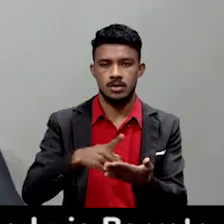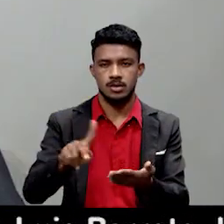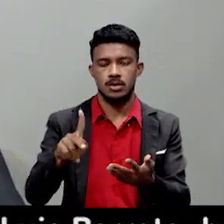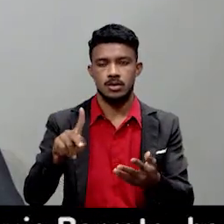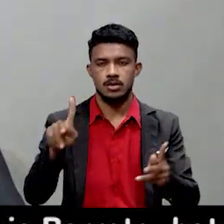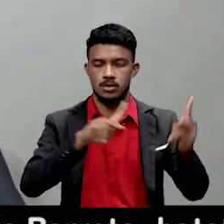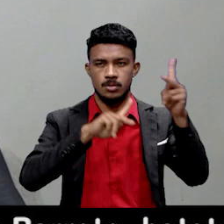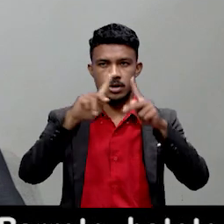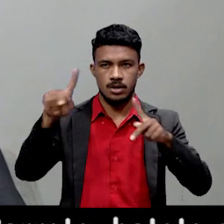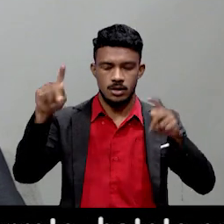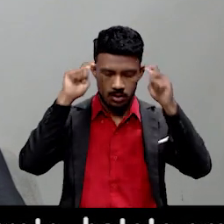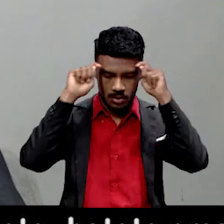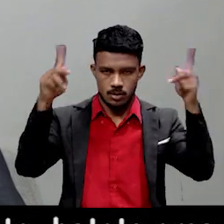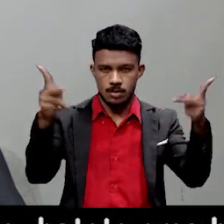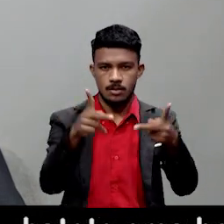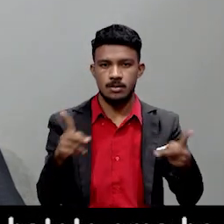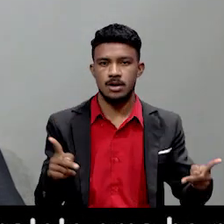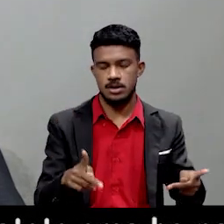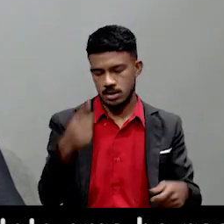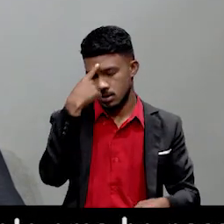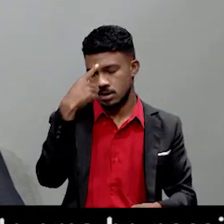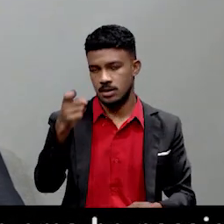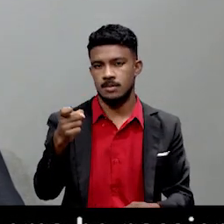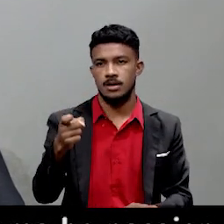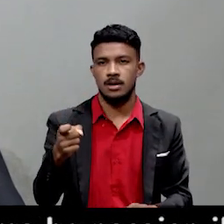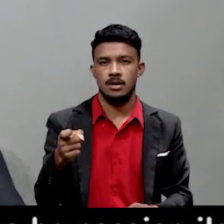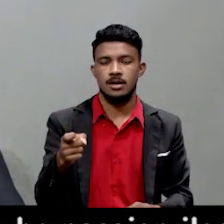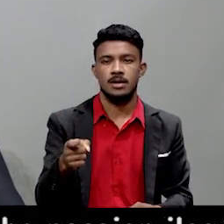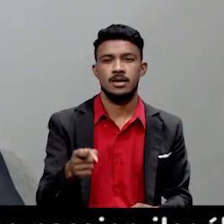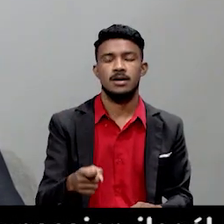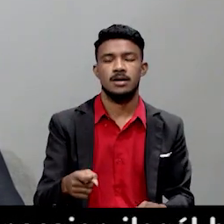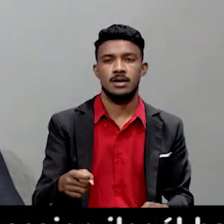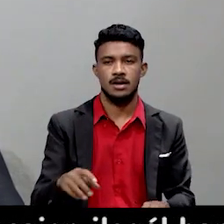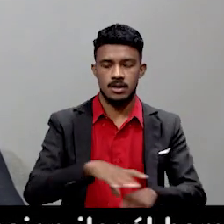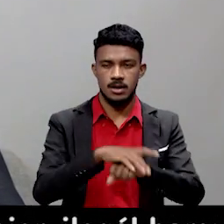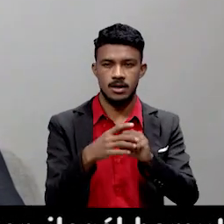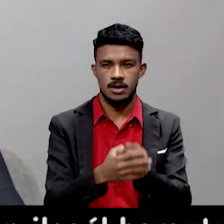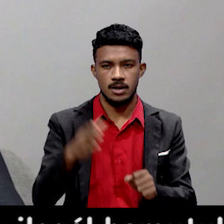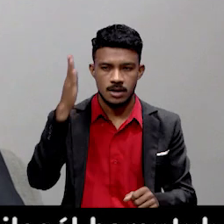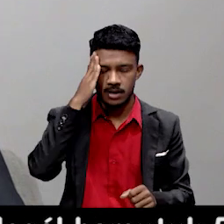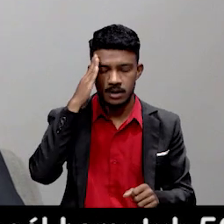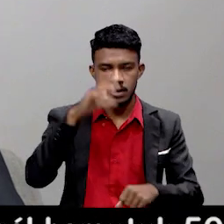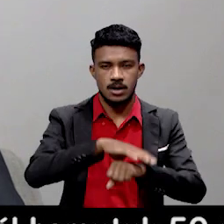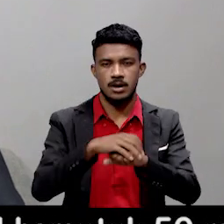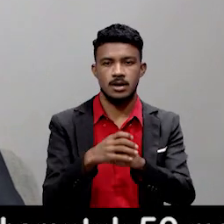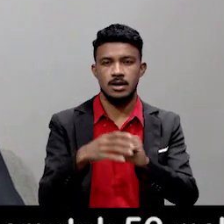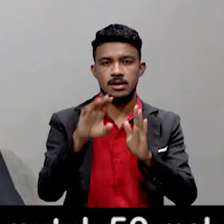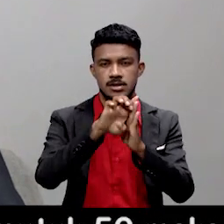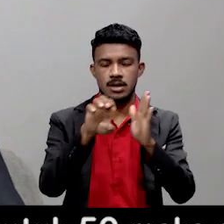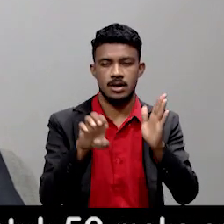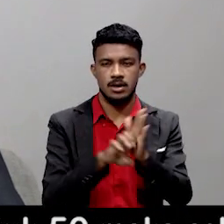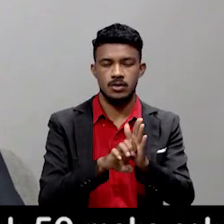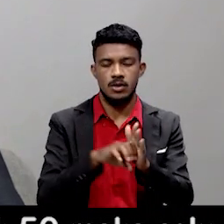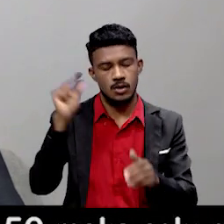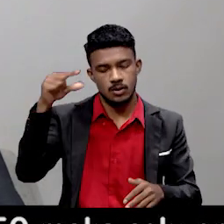Plaza, tamba banyak zakun suniane tamba raine hatene kata raine statutu ne rai stadu ne